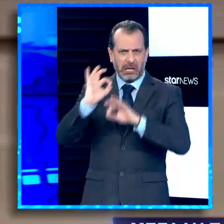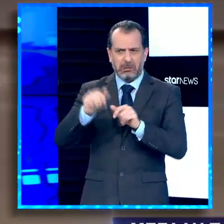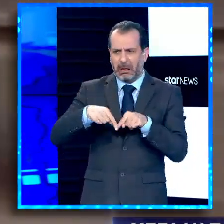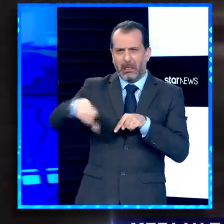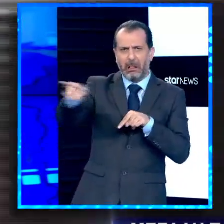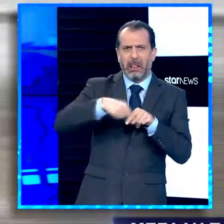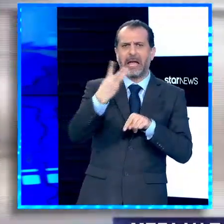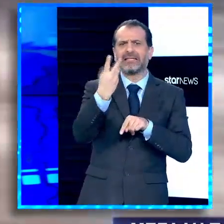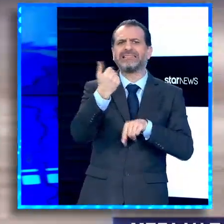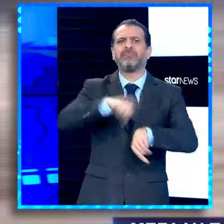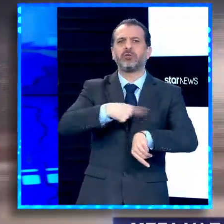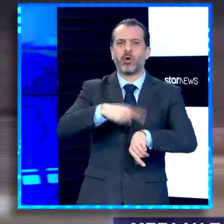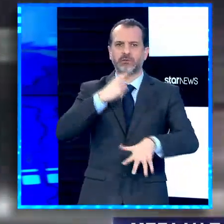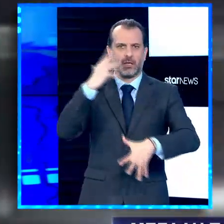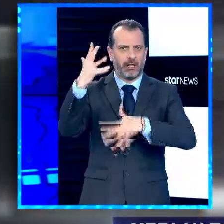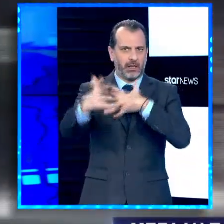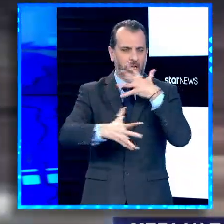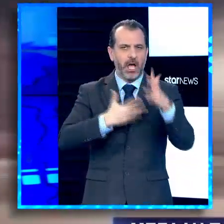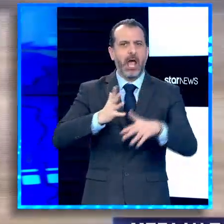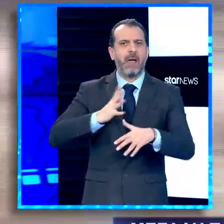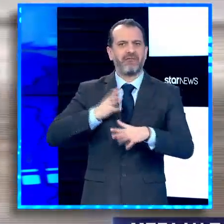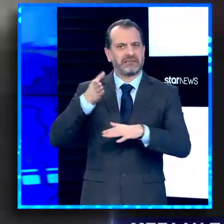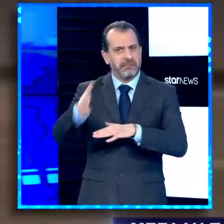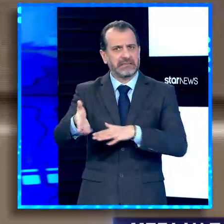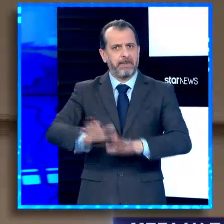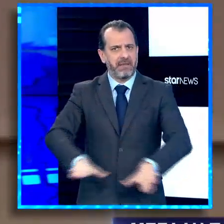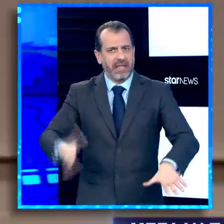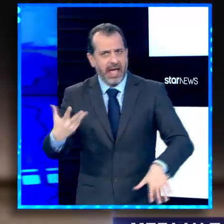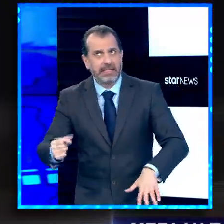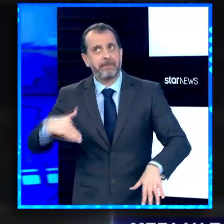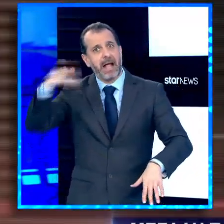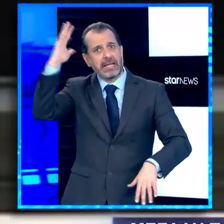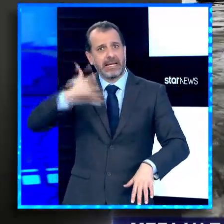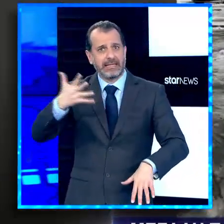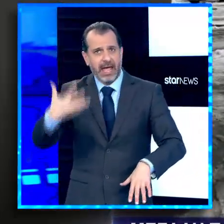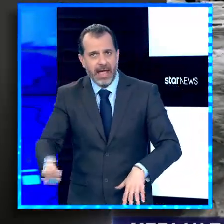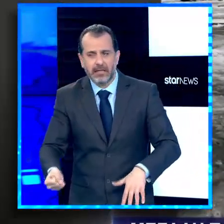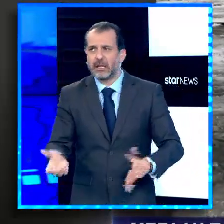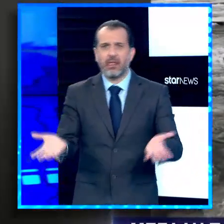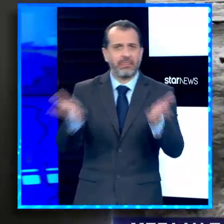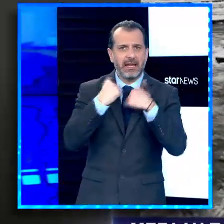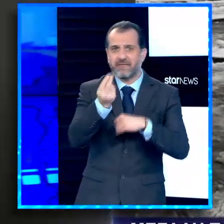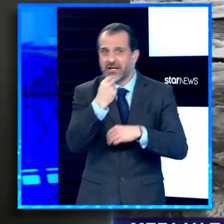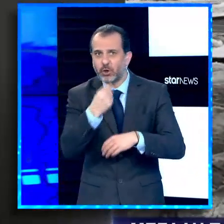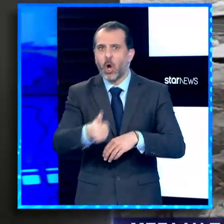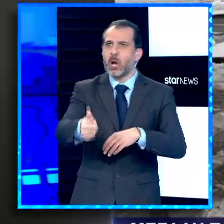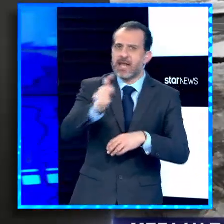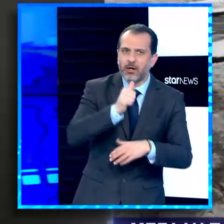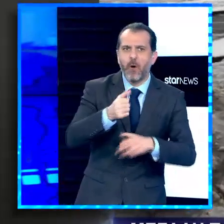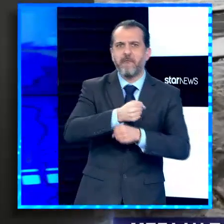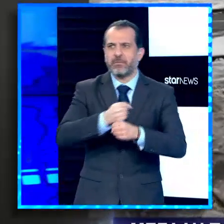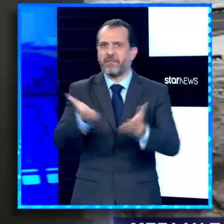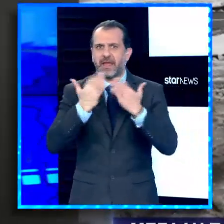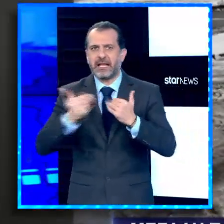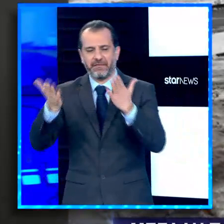ώρες. Υπήρξε αναστάτωση γιατί ανάμεσα στους επιβάτες ήταν παιδιά ηλικιωμένοι και αναγκάστηκαν να μείνουν χωρίς τροφή, νερό και φάρμακα. Μετά